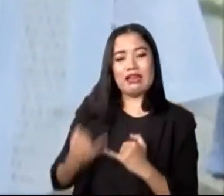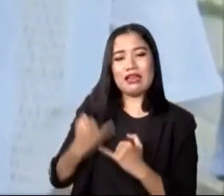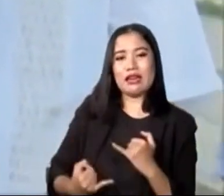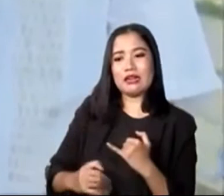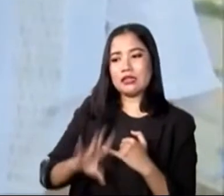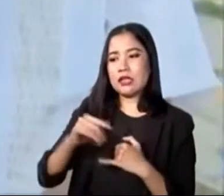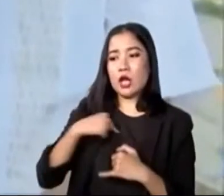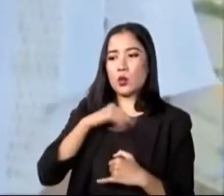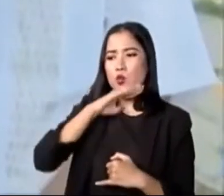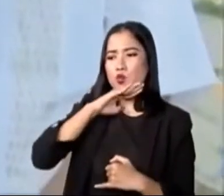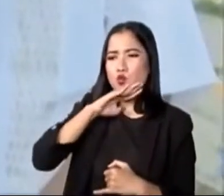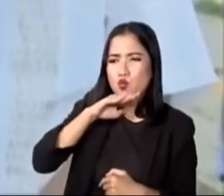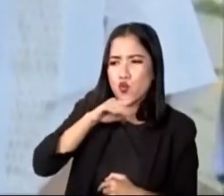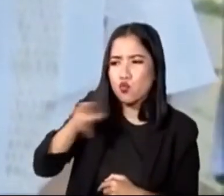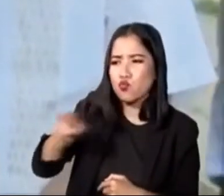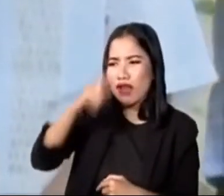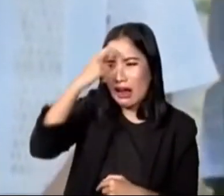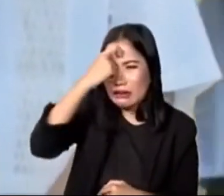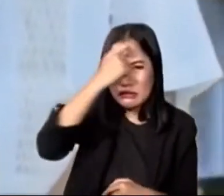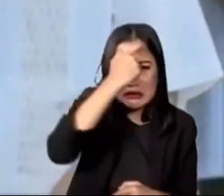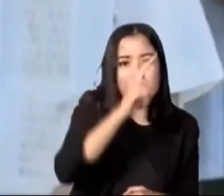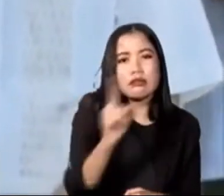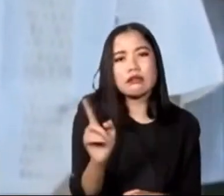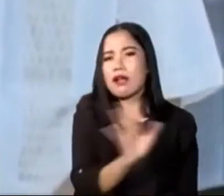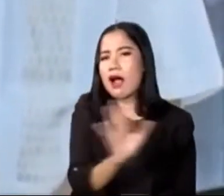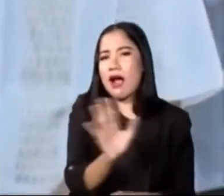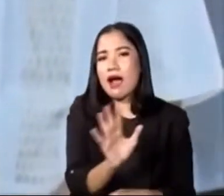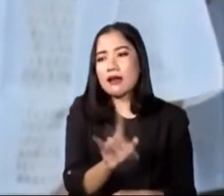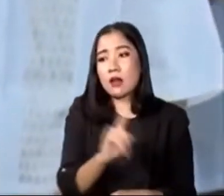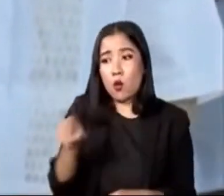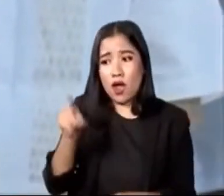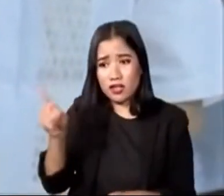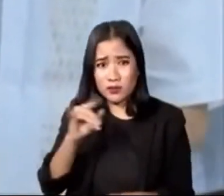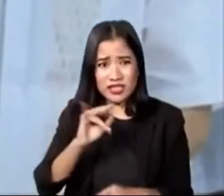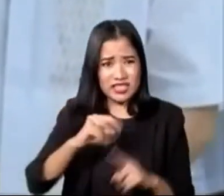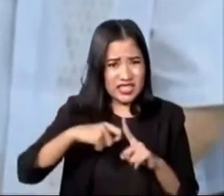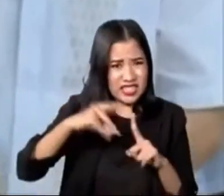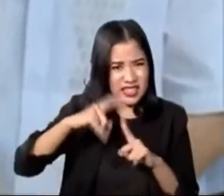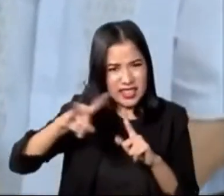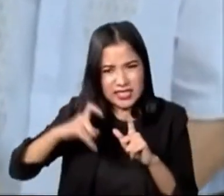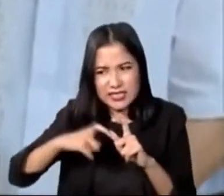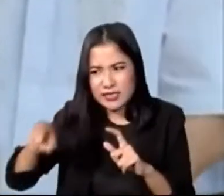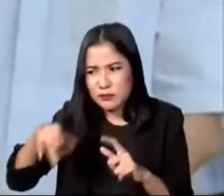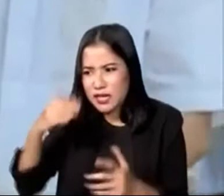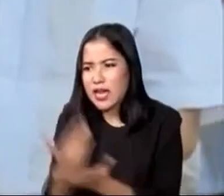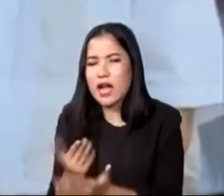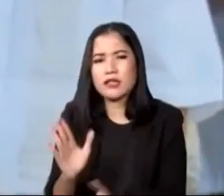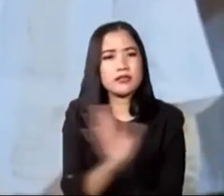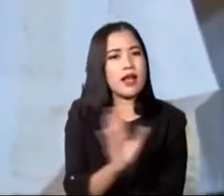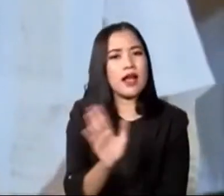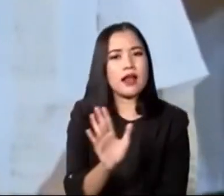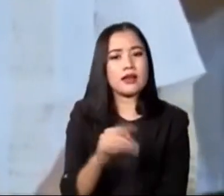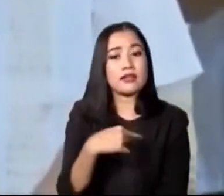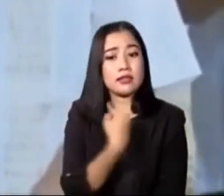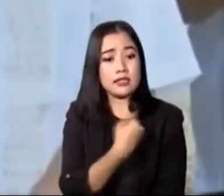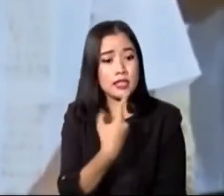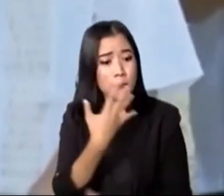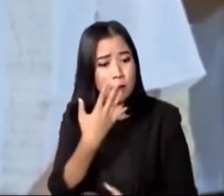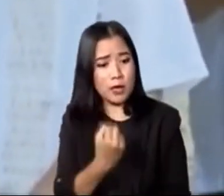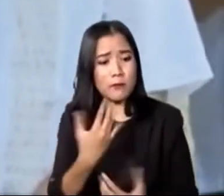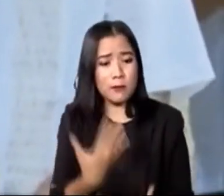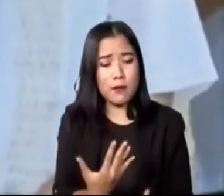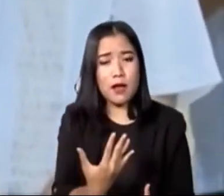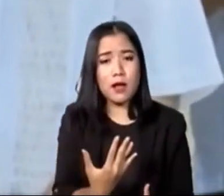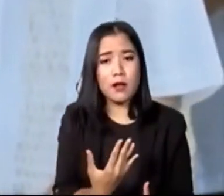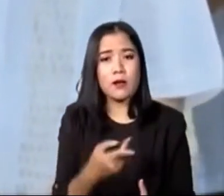sampai ada yang sakit. Kami menunggu juga jangan sampai nanti yang ada yang kemudian kritis dan bahkan meninggal. Jadi apa yang harus kita lakukan selama